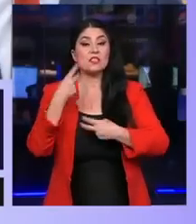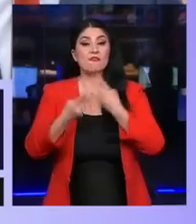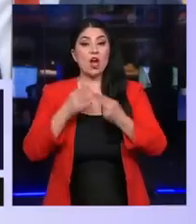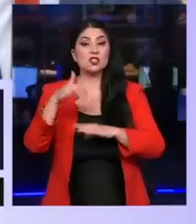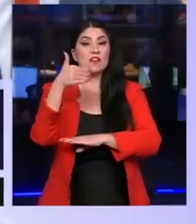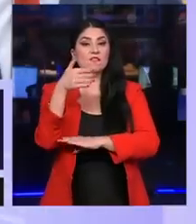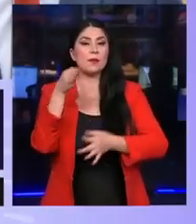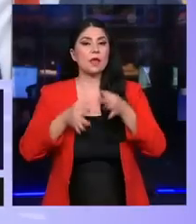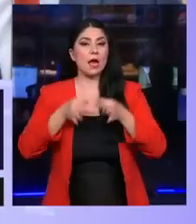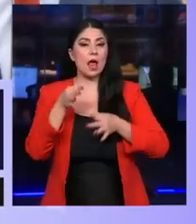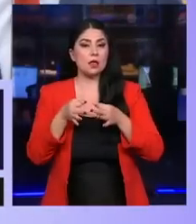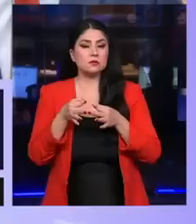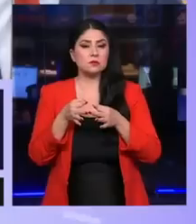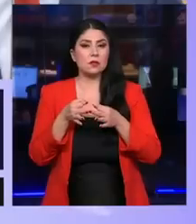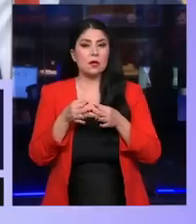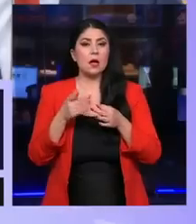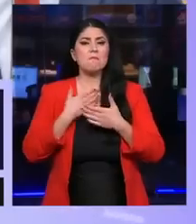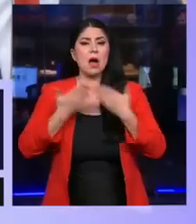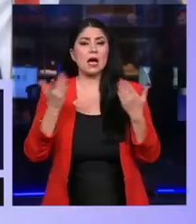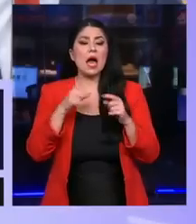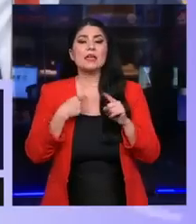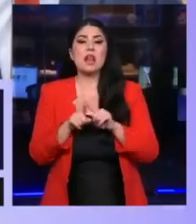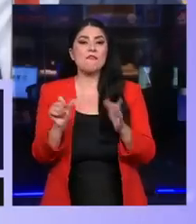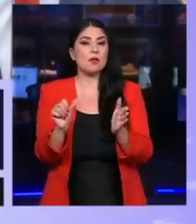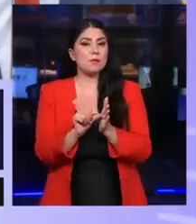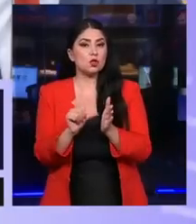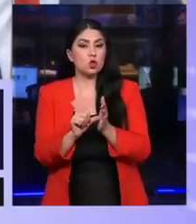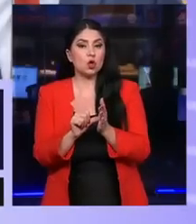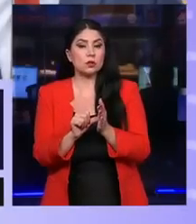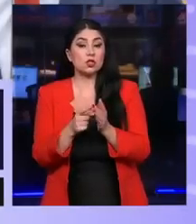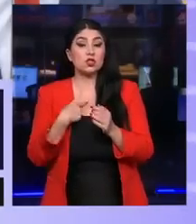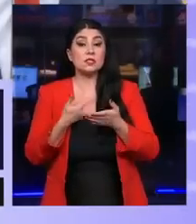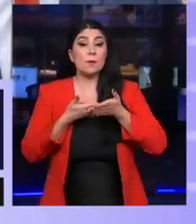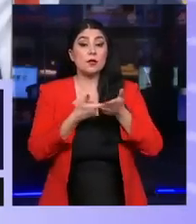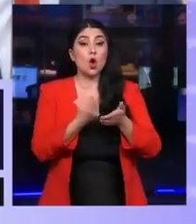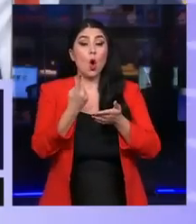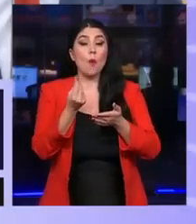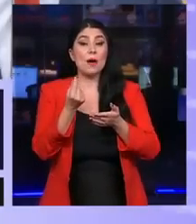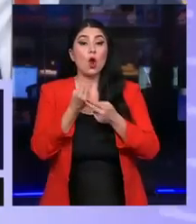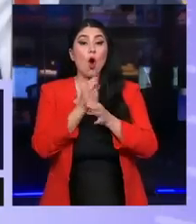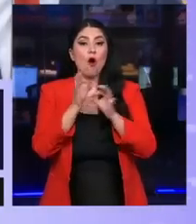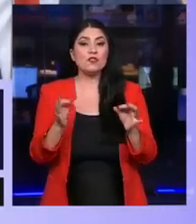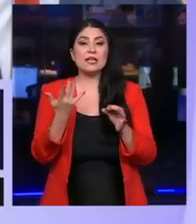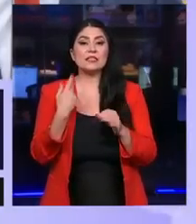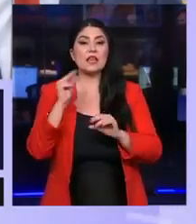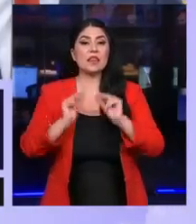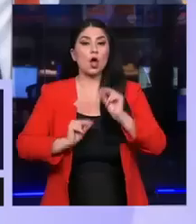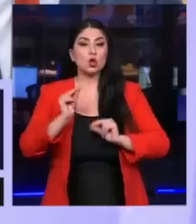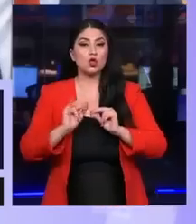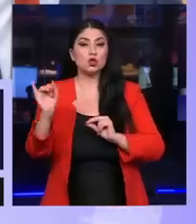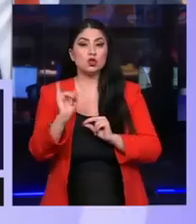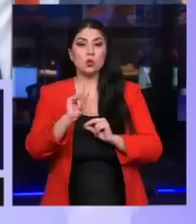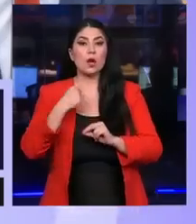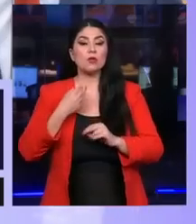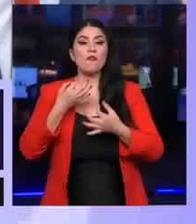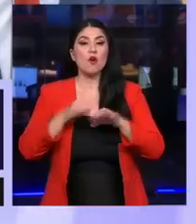de consultanță mari, care sunt imparțiale, și să vină cu o sumă oficială cât ne datorează cei care